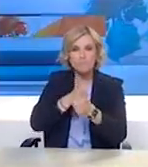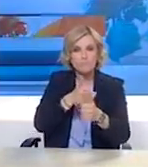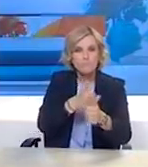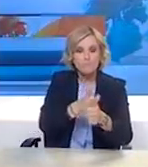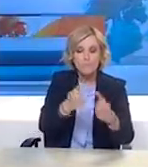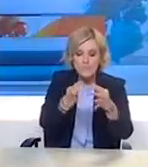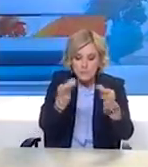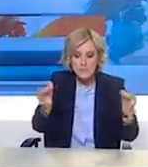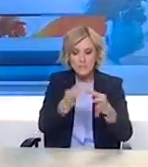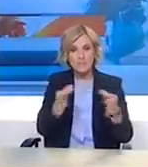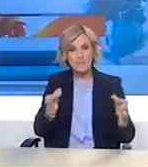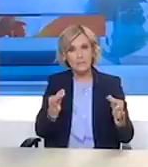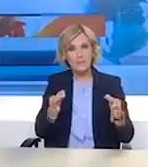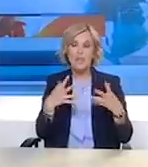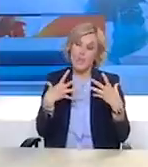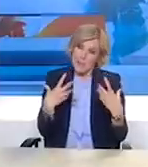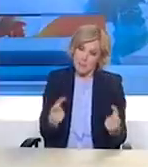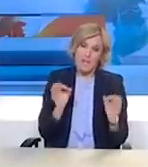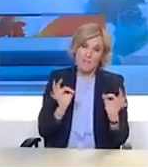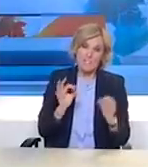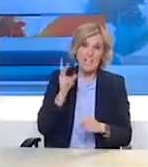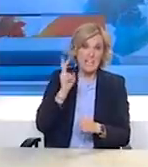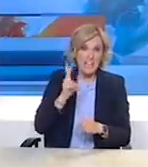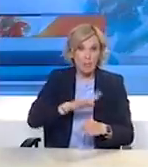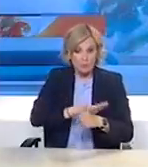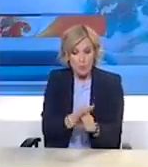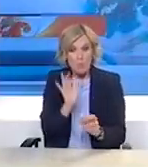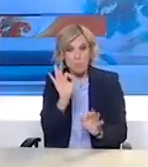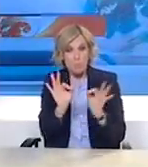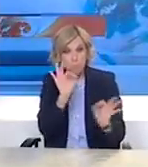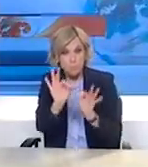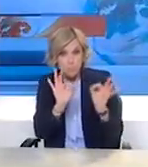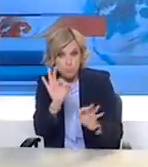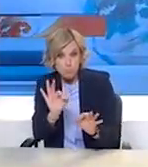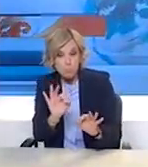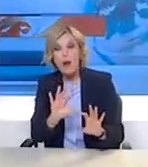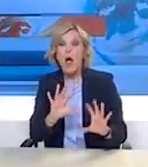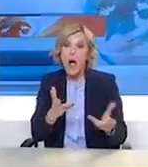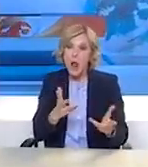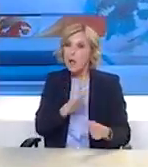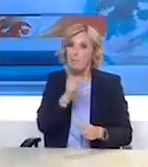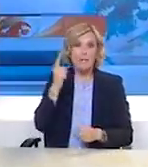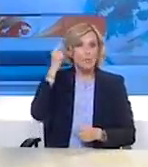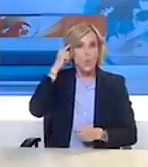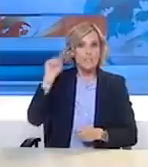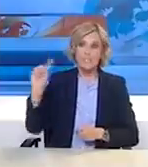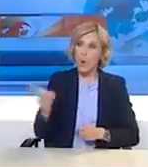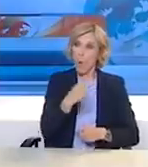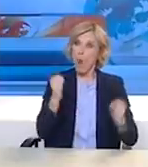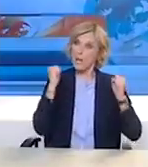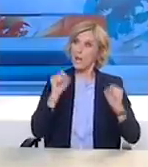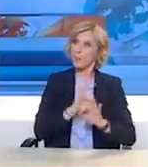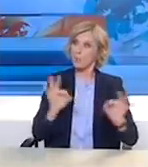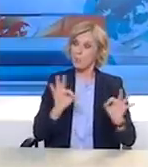γεγονός ότι υπάρχουν κάποια δεδομένα επιδημιολογικά δεν συνιστά αυτοδίκαια ότι όλα πάνε καλά και δεν θα πρέπει να